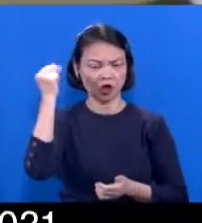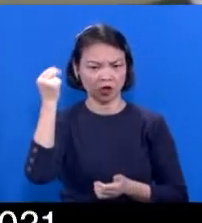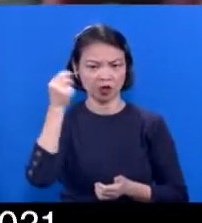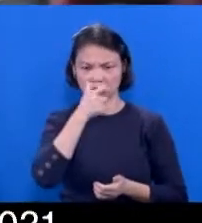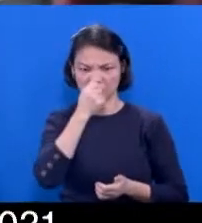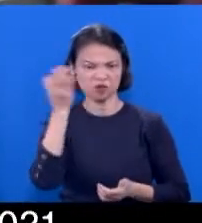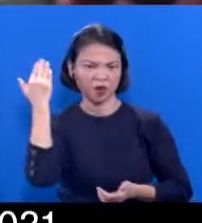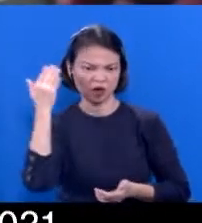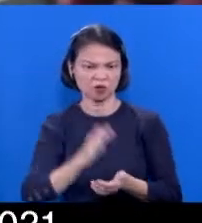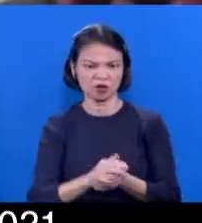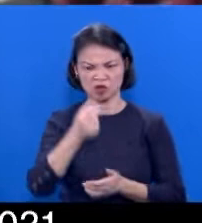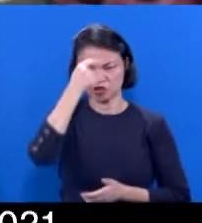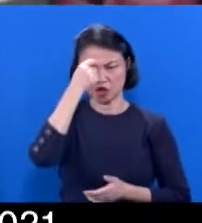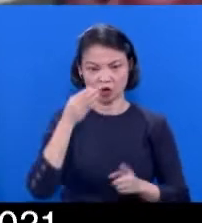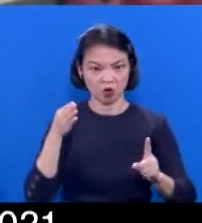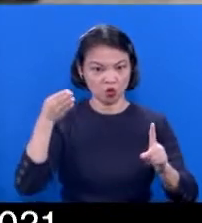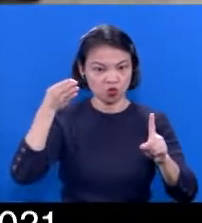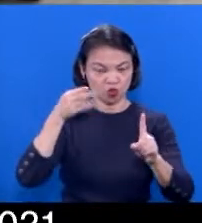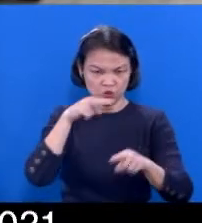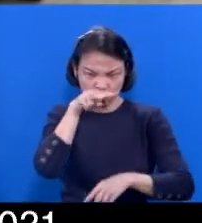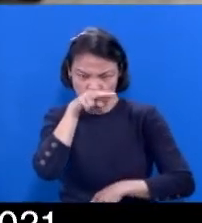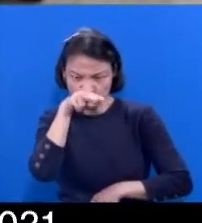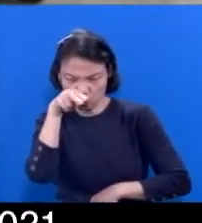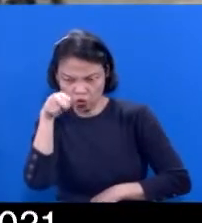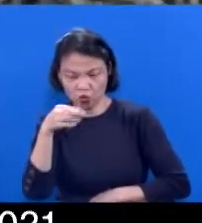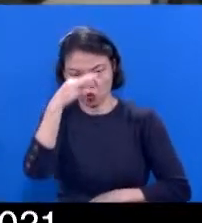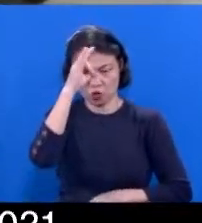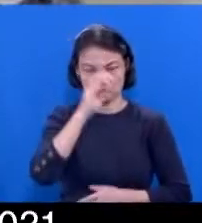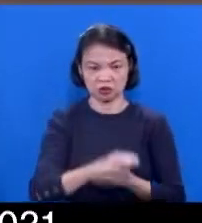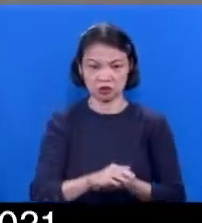Agustus, tersangka menjadi target polisi dan telah diintai beberapa hari sebelumnya.